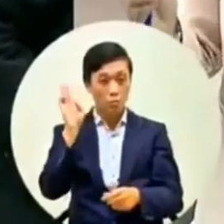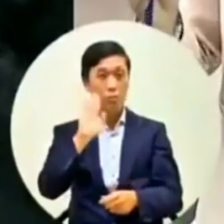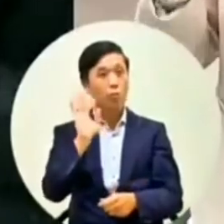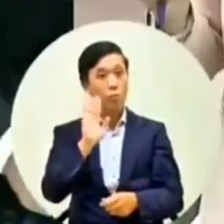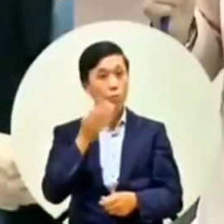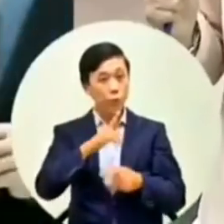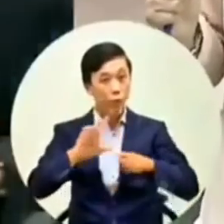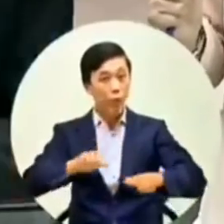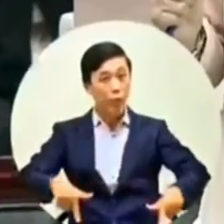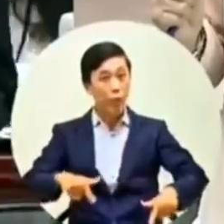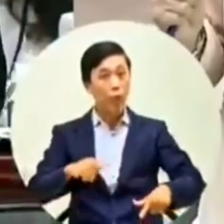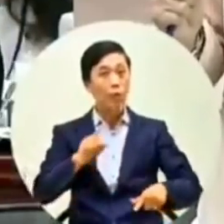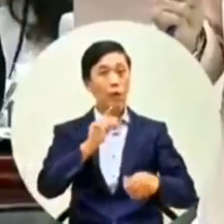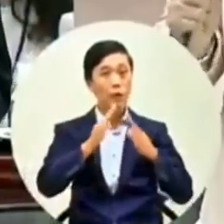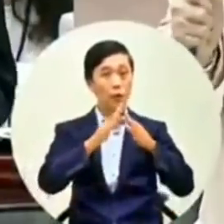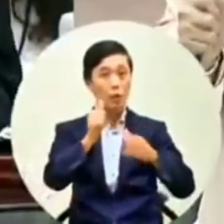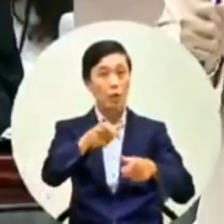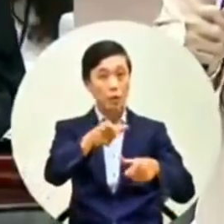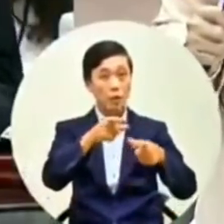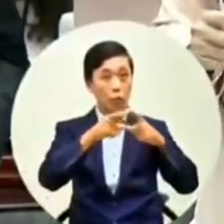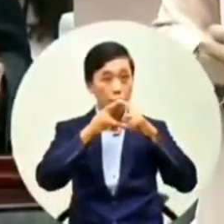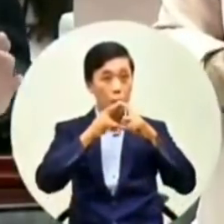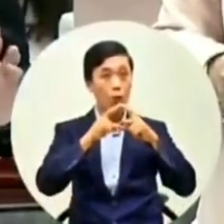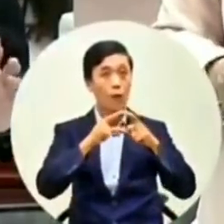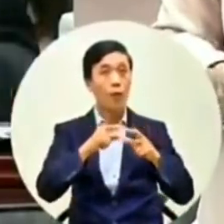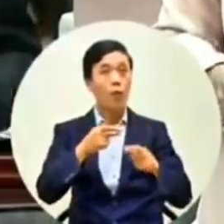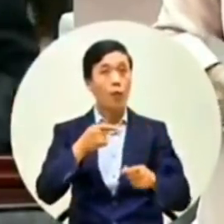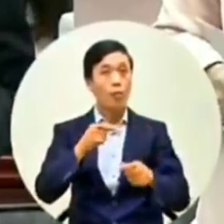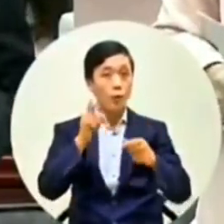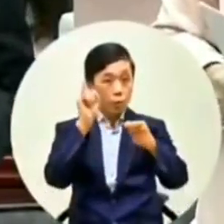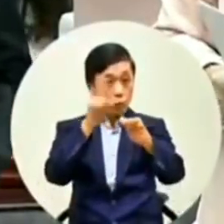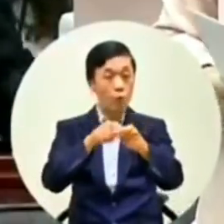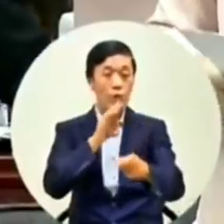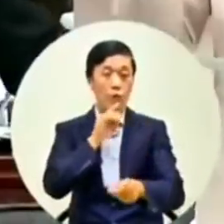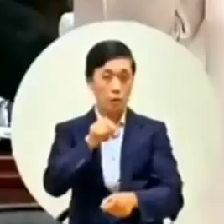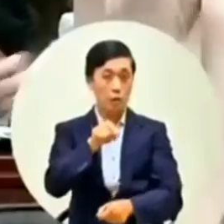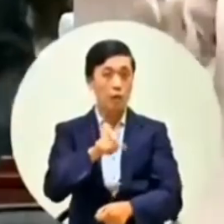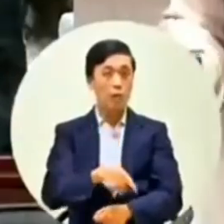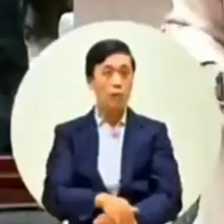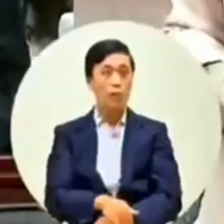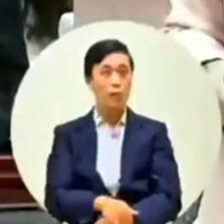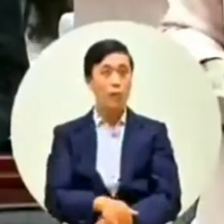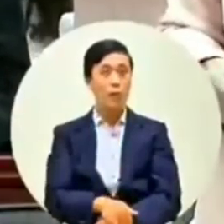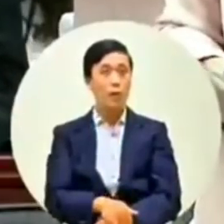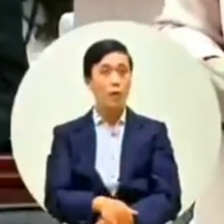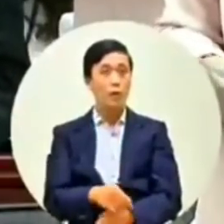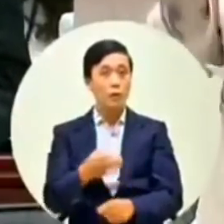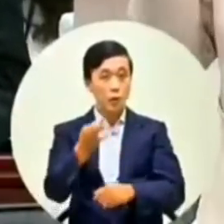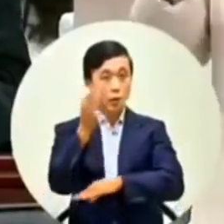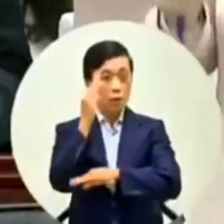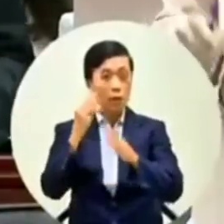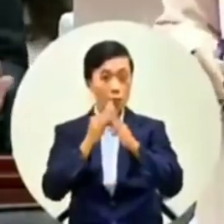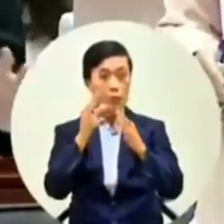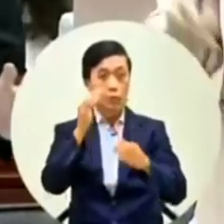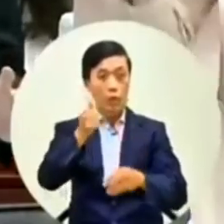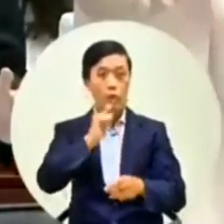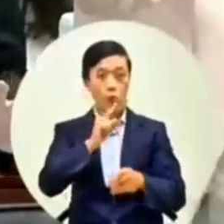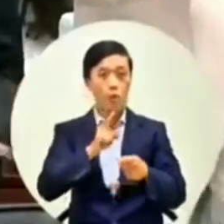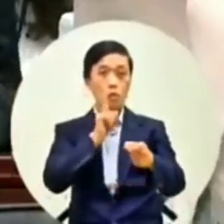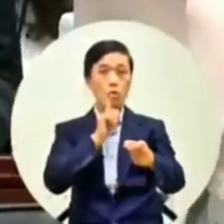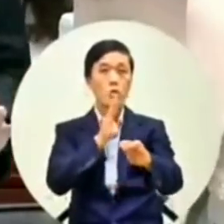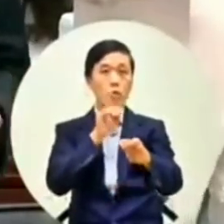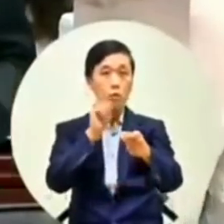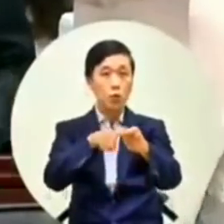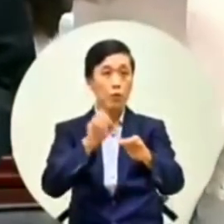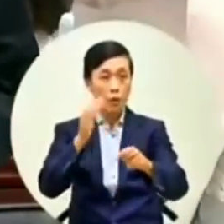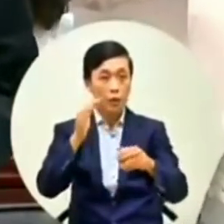长，来赶快回答一下嘛。市长， 目标啦，目标。好、这个财政局长讲目标。 好、你会做到吗？因